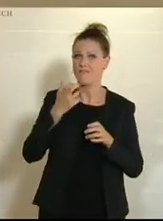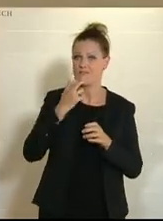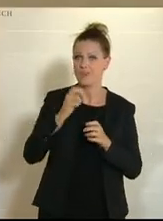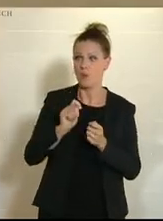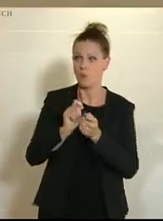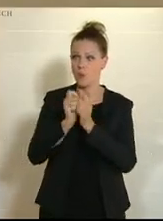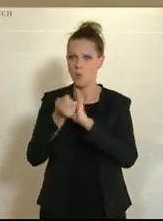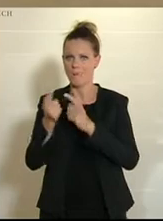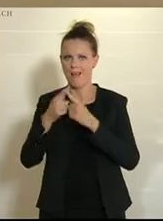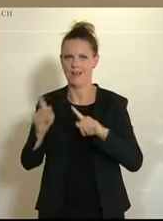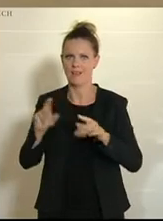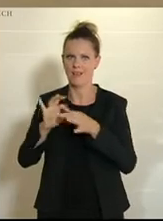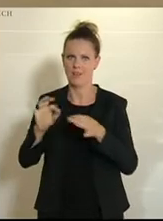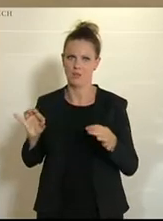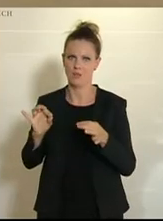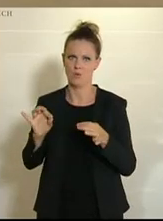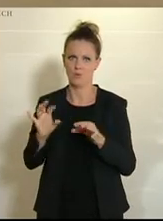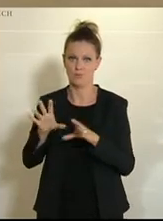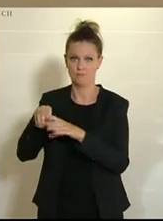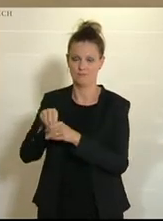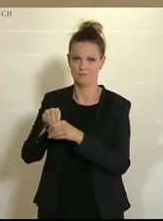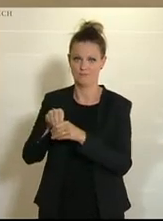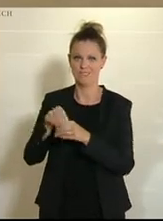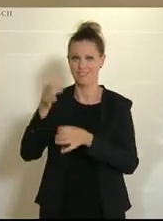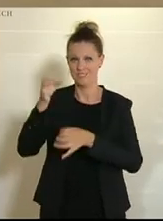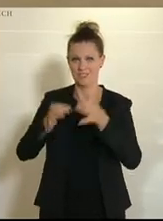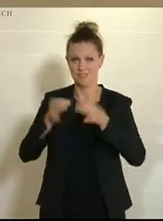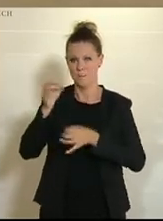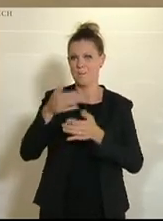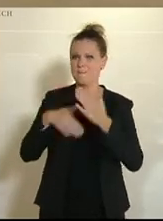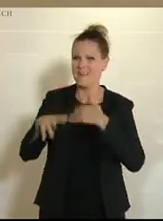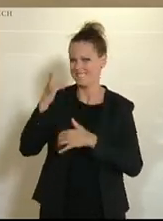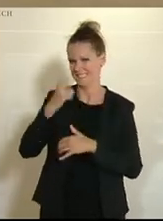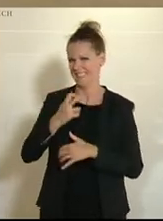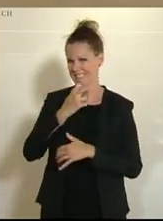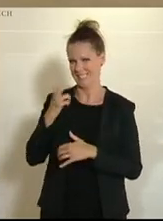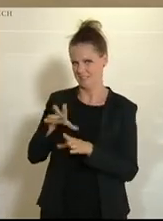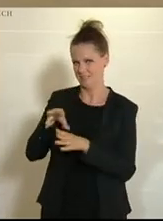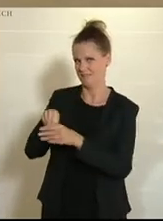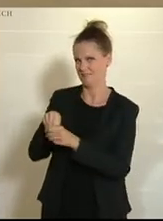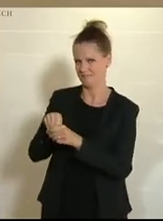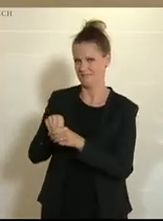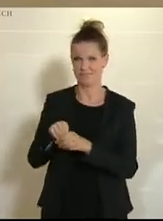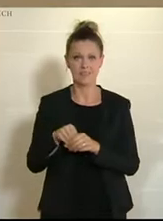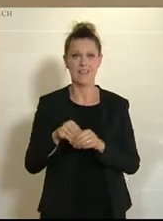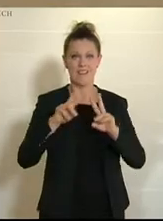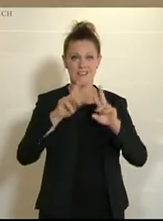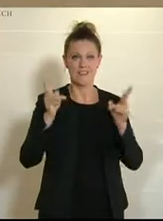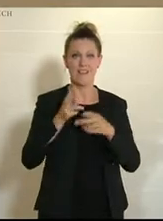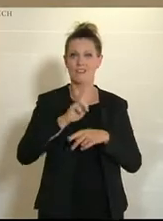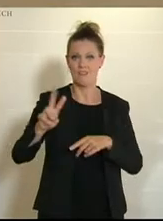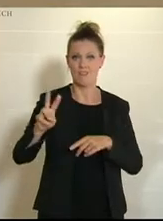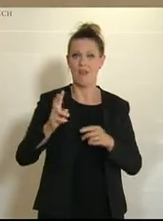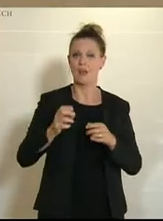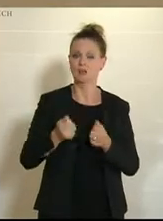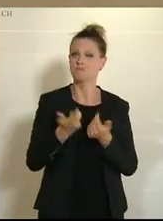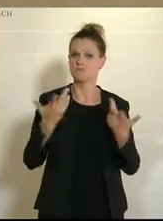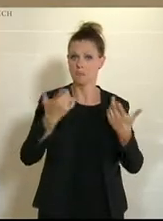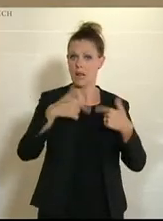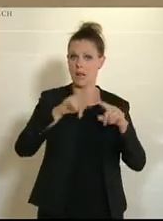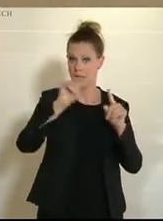Religion zuwenden. Und das ist statistisch gesehen meistens das Christentum. Und es gibt viele Länder in der Welt, man möge es nicht glauben,